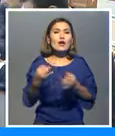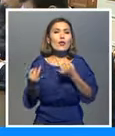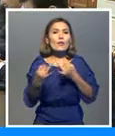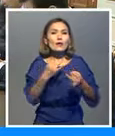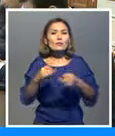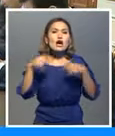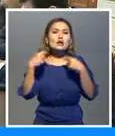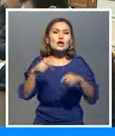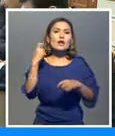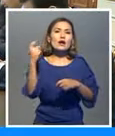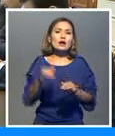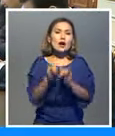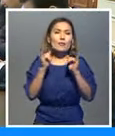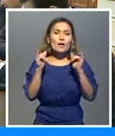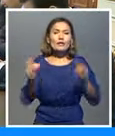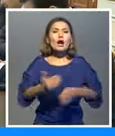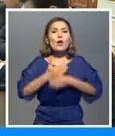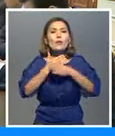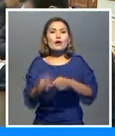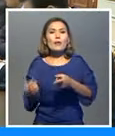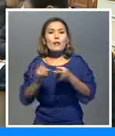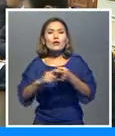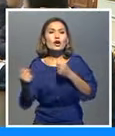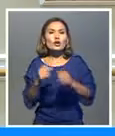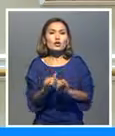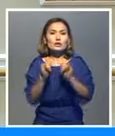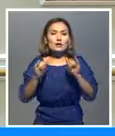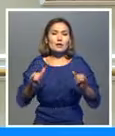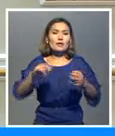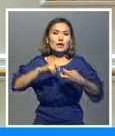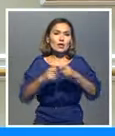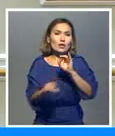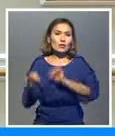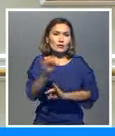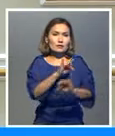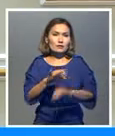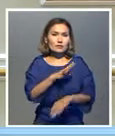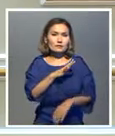үкіметаралық сауда экономикалық және гуманитарлық байланыстарды күшейту секілді салалардағы даму динамикасын атап өтті.